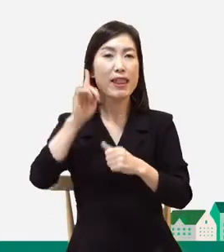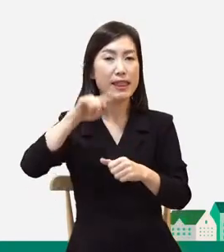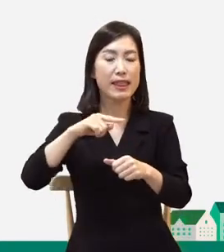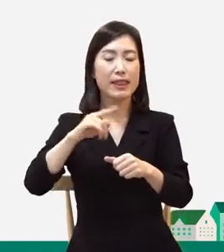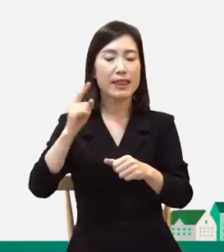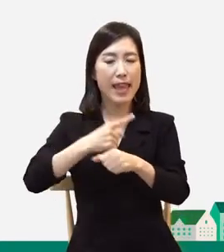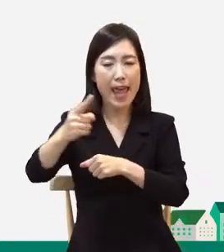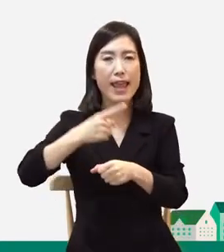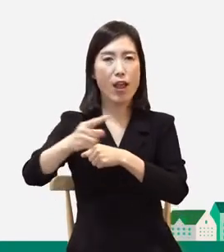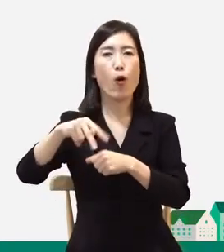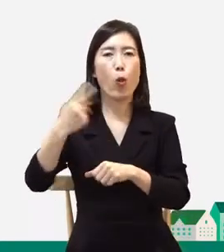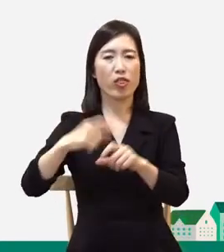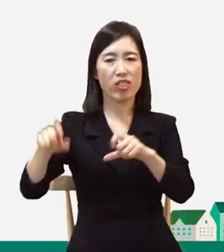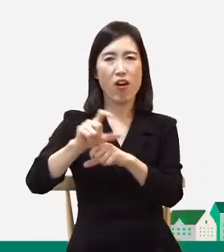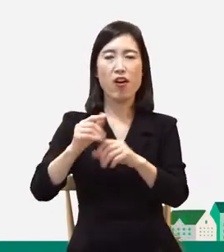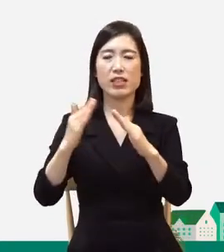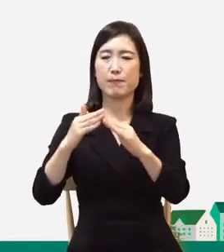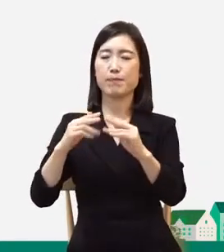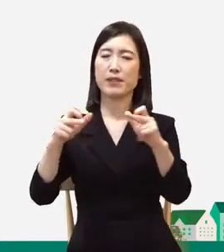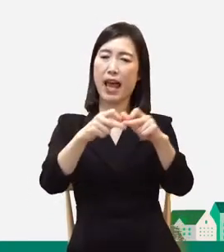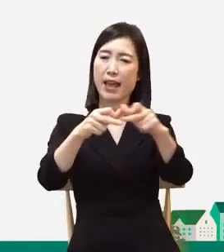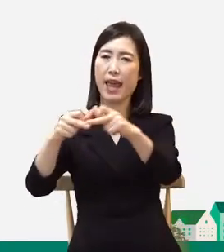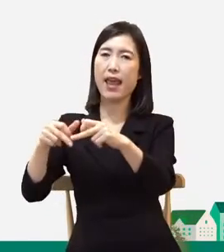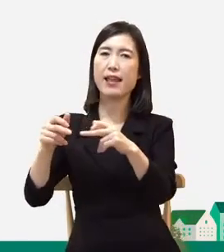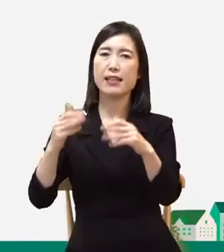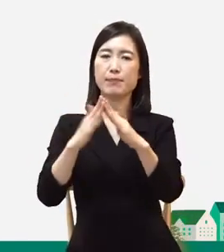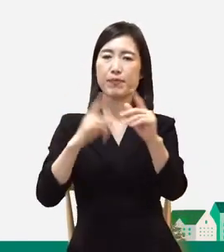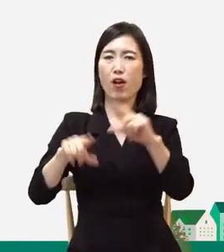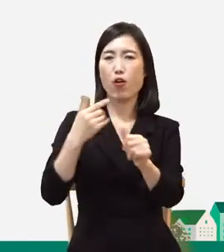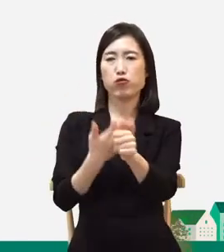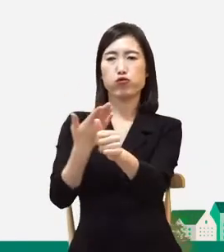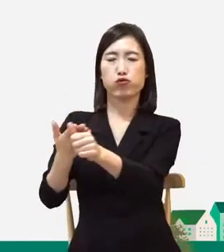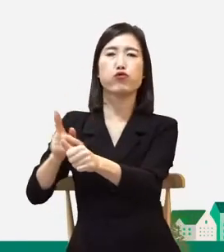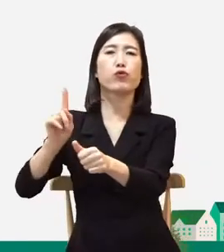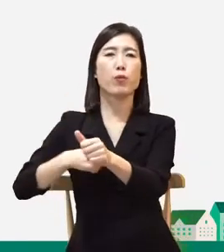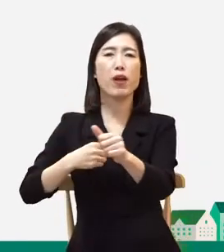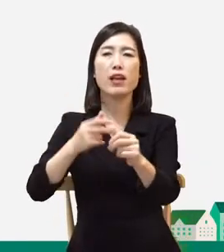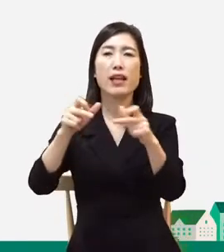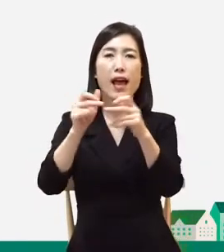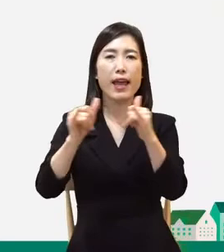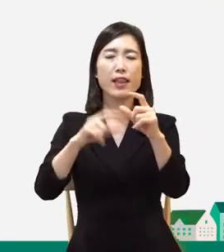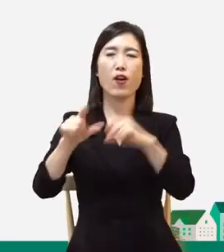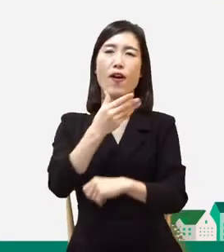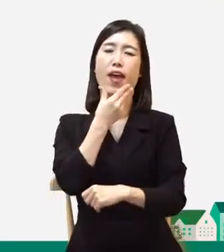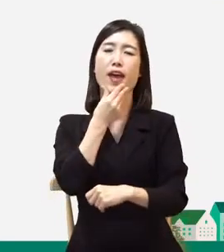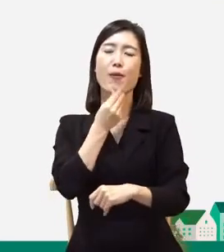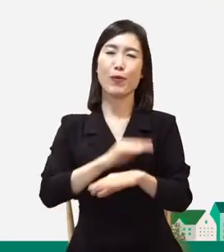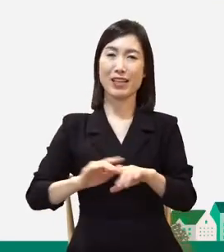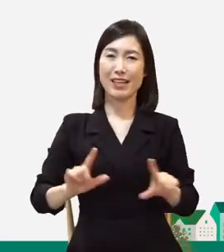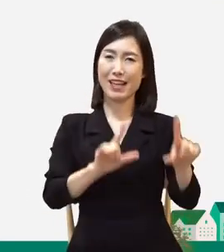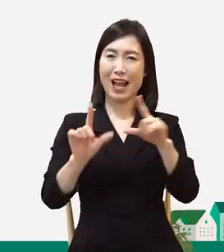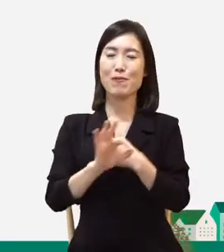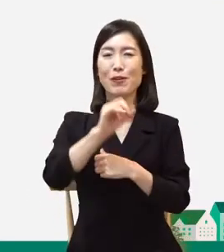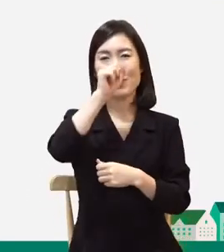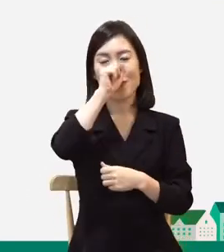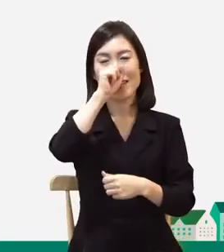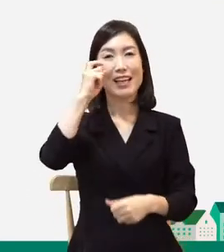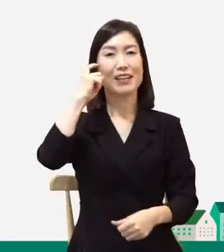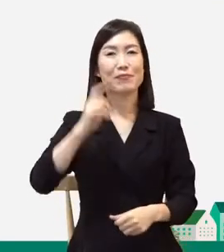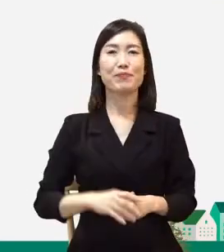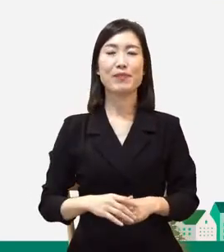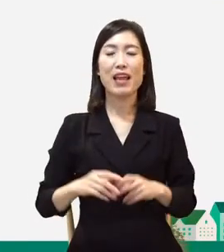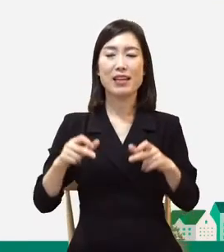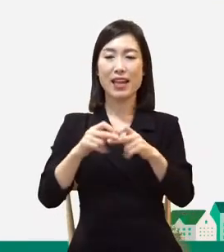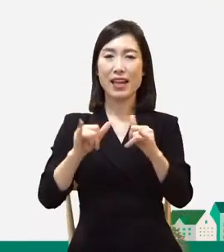제주시에 많이 마련이 돼 가지고 많은 장애인분들이 행복한 삶을 살 수 있었으면 좋을 것 같습니다. 예. 장애인